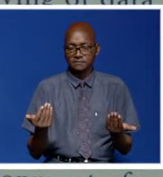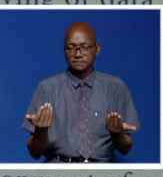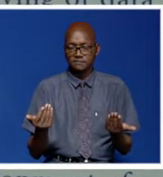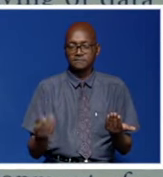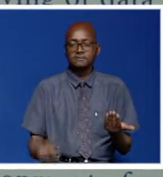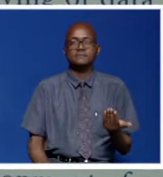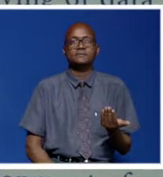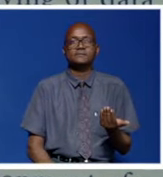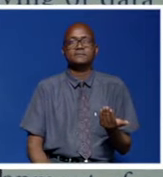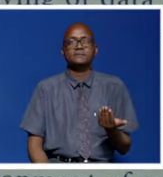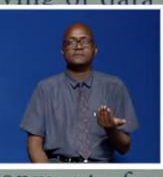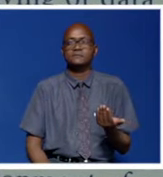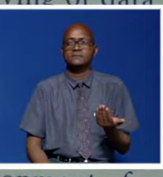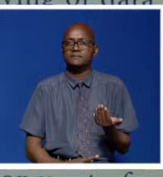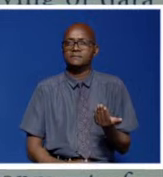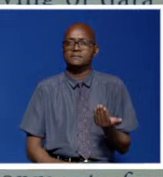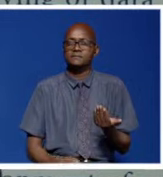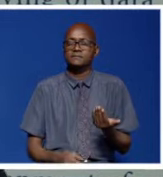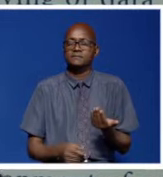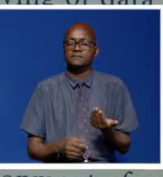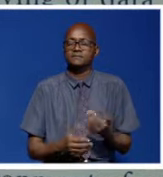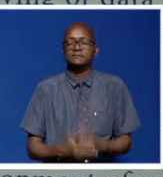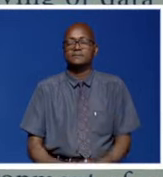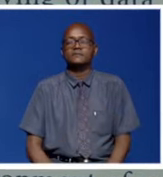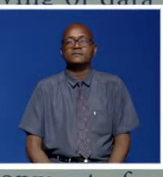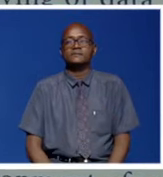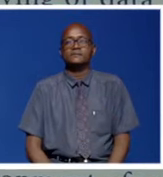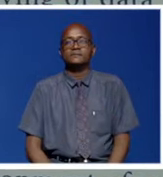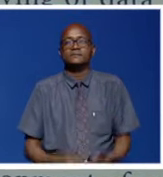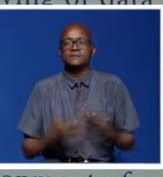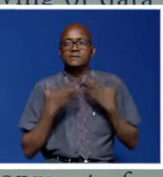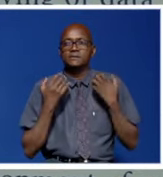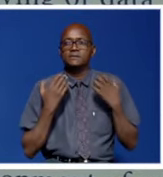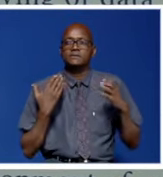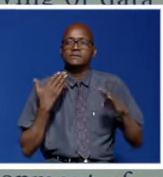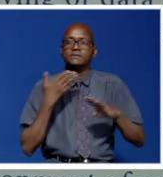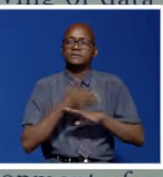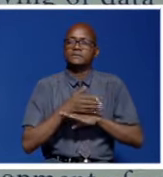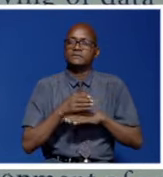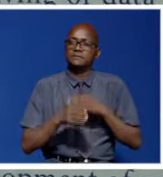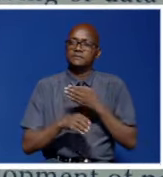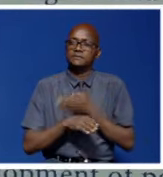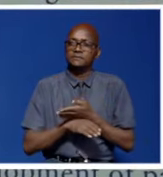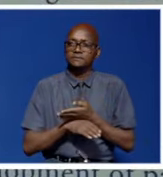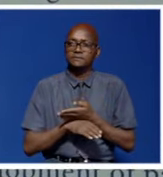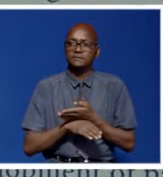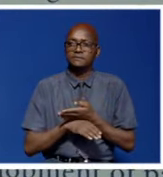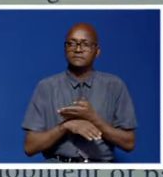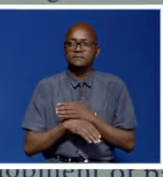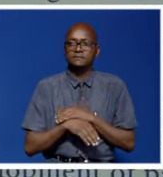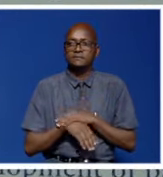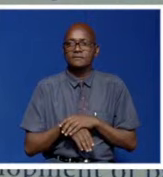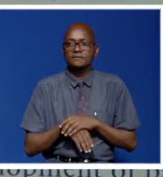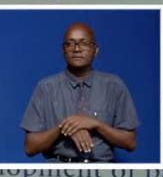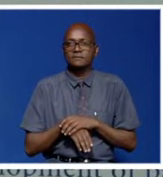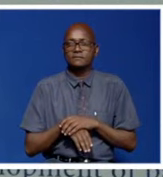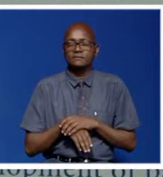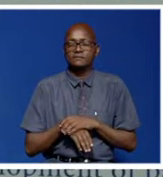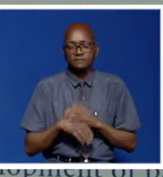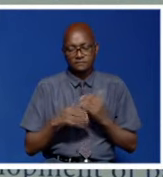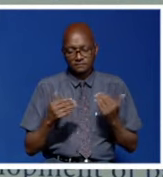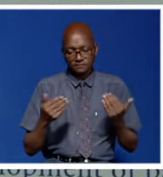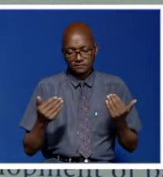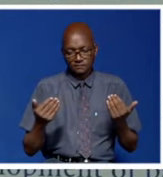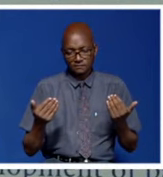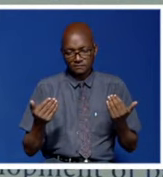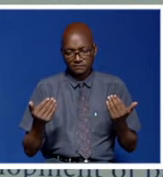zikaharibu. Lakini pamoja na haya mafuriko, hujasikia lile bwawa limebomoka, kwa ina maana kazi iliyofanyika ni nzuri ya kujenga lile bwawa. Kwa hiyo